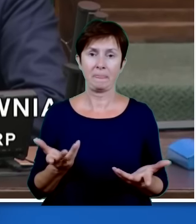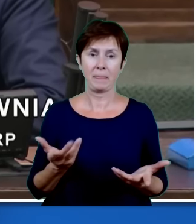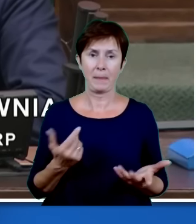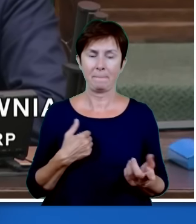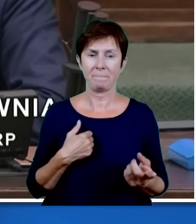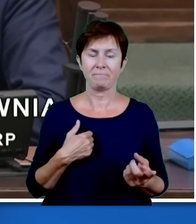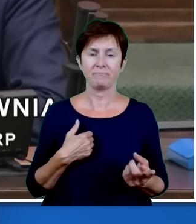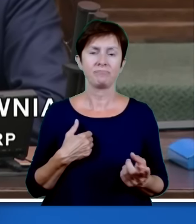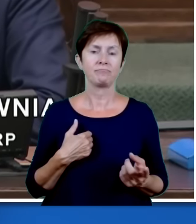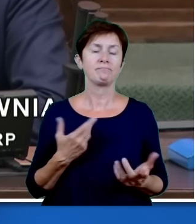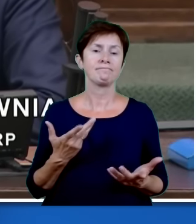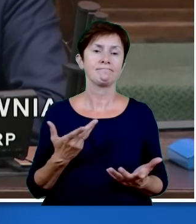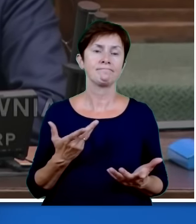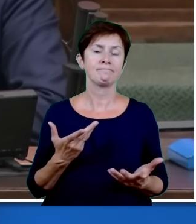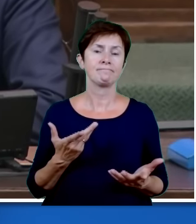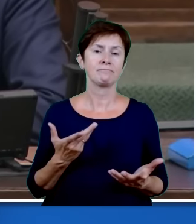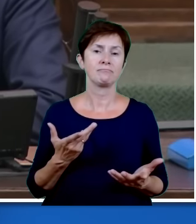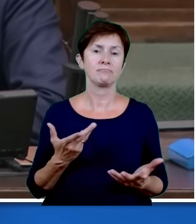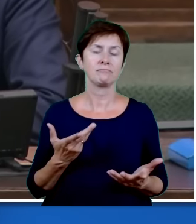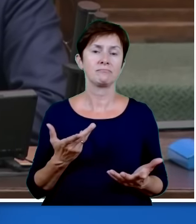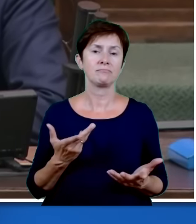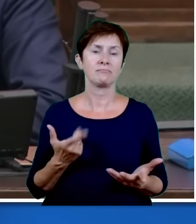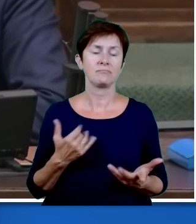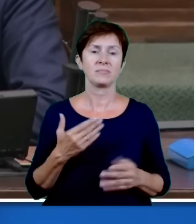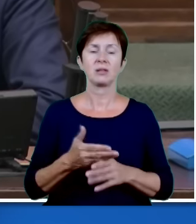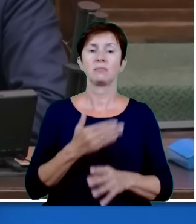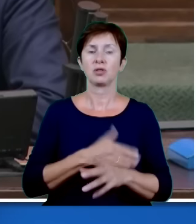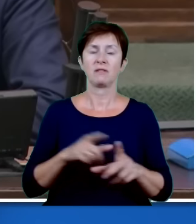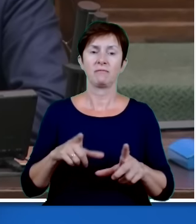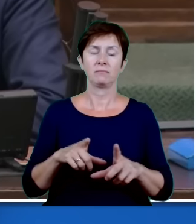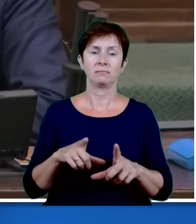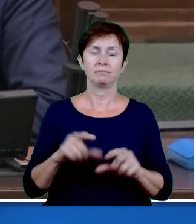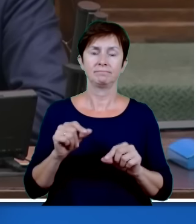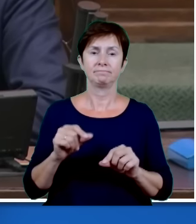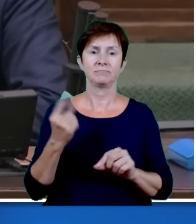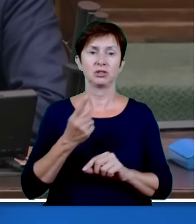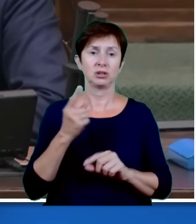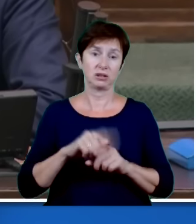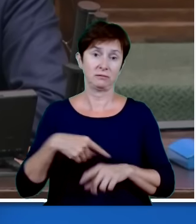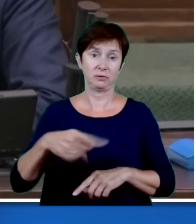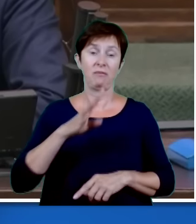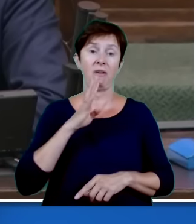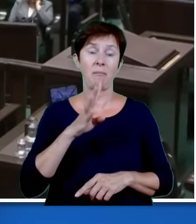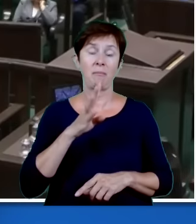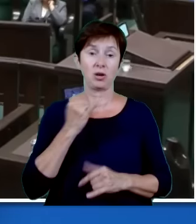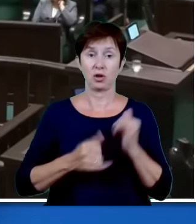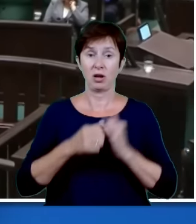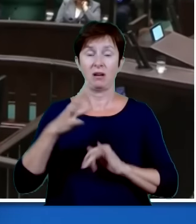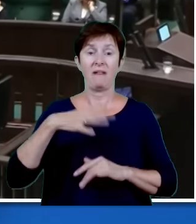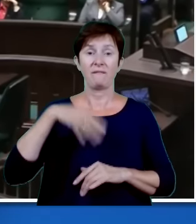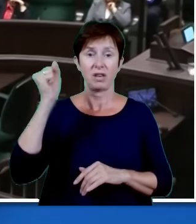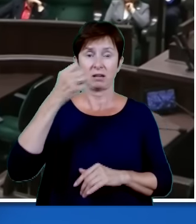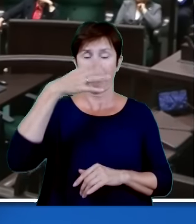zdąż przed wyborami prezydenckimi w Stanach Zjednoczonych bo zwycięstwo Donalda